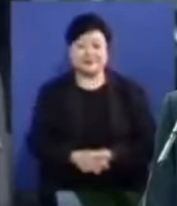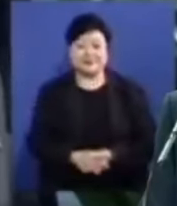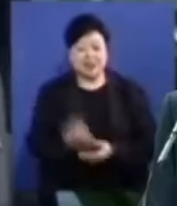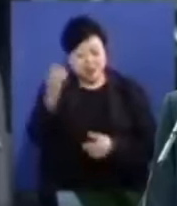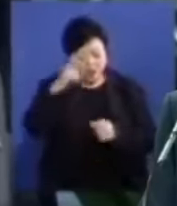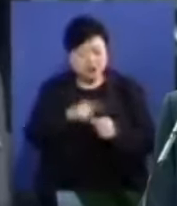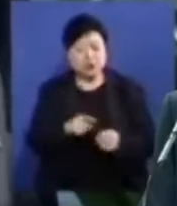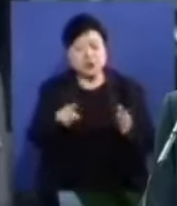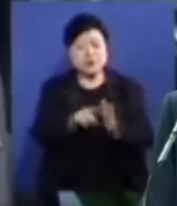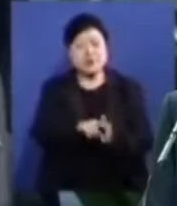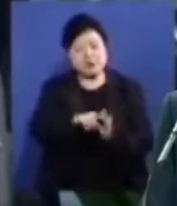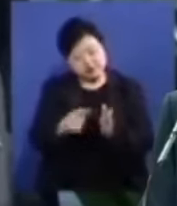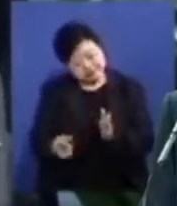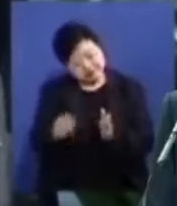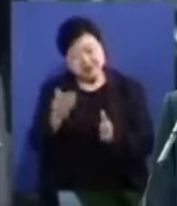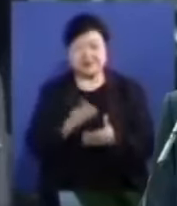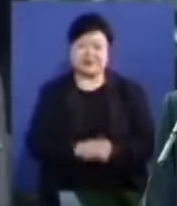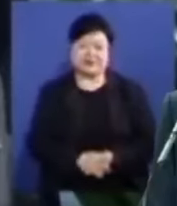영적으로 신앙이 약해져요.